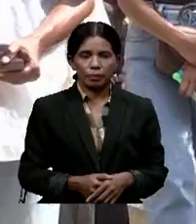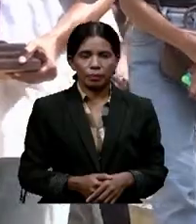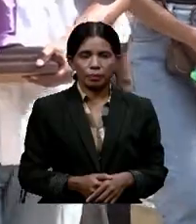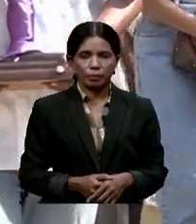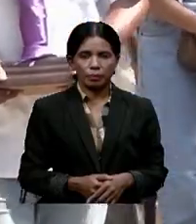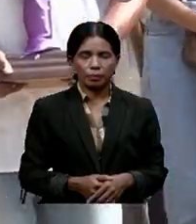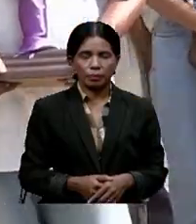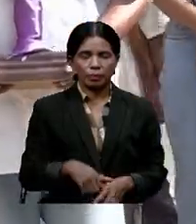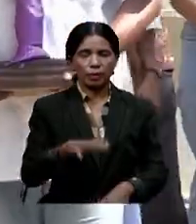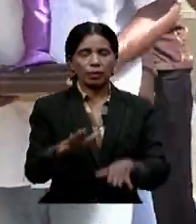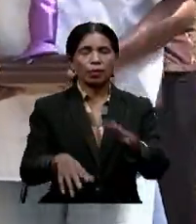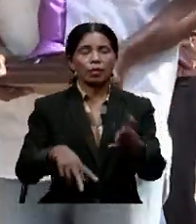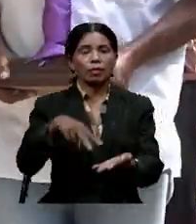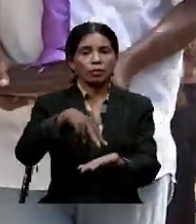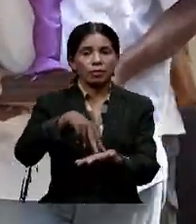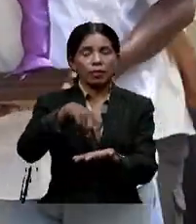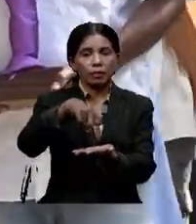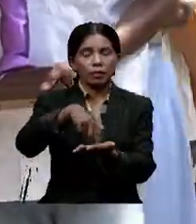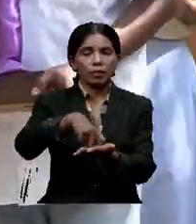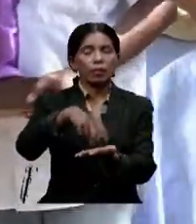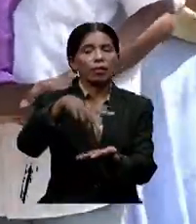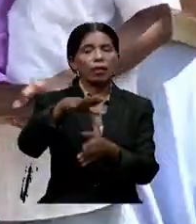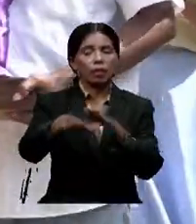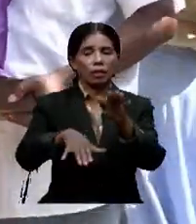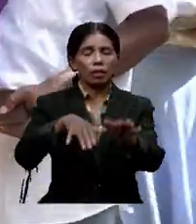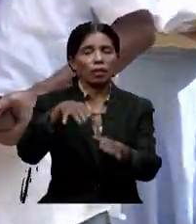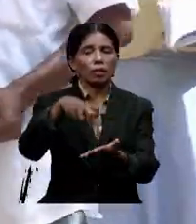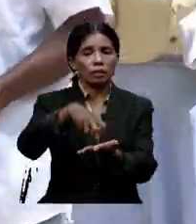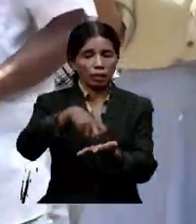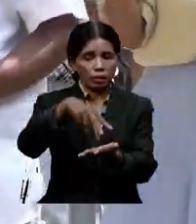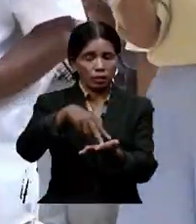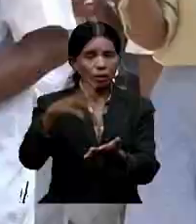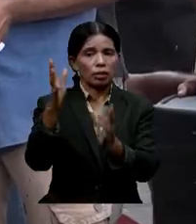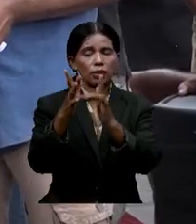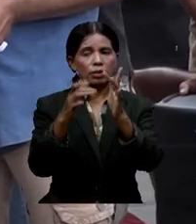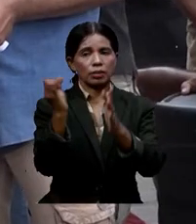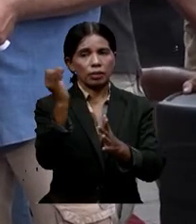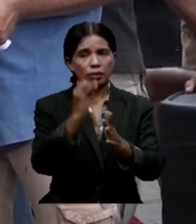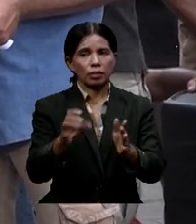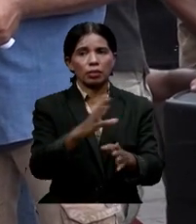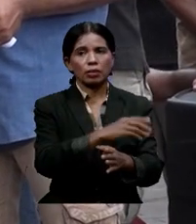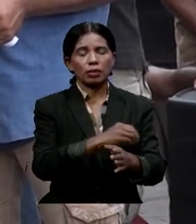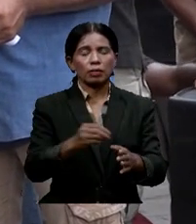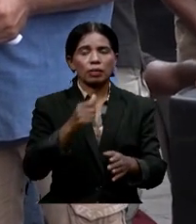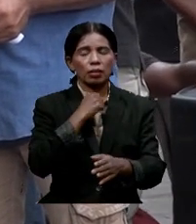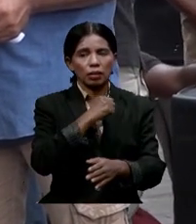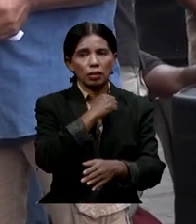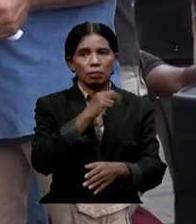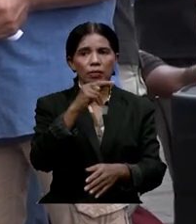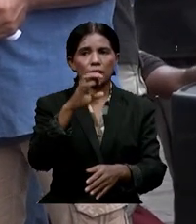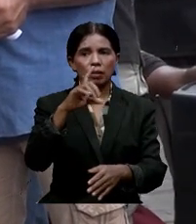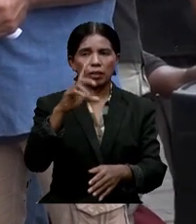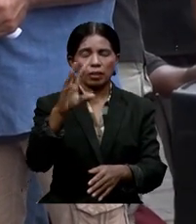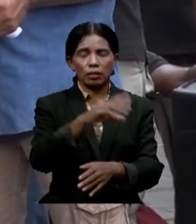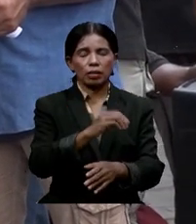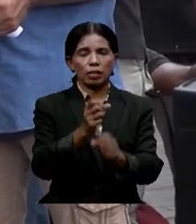Ia via sacra ne be empregado sira gemen holding ian halau ia Cristo rei sestane dirige o si padre Nelino Américo Suárez a foi halau